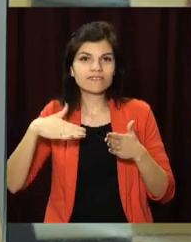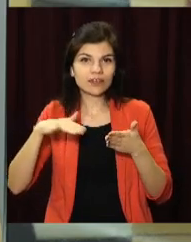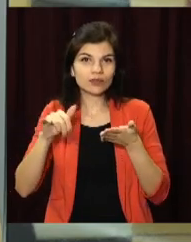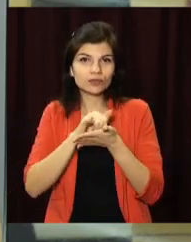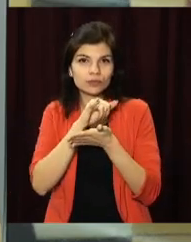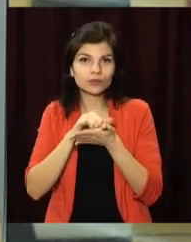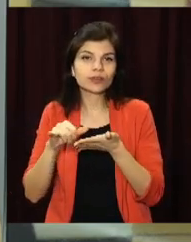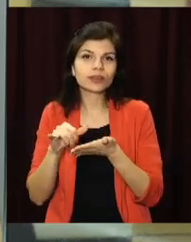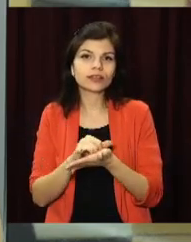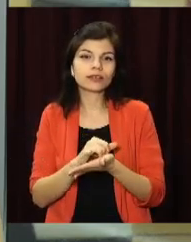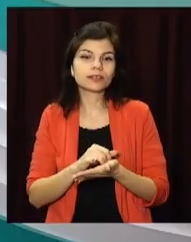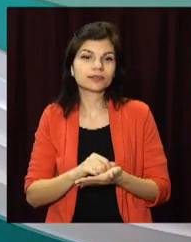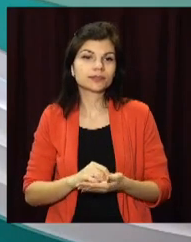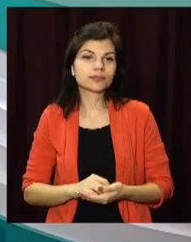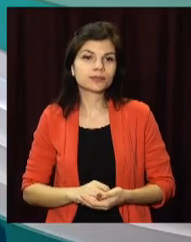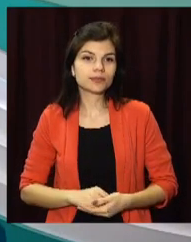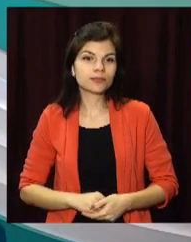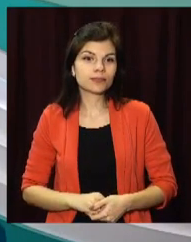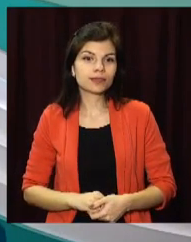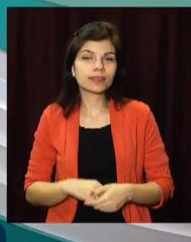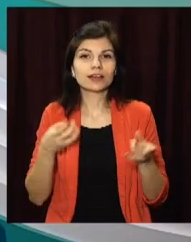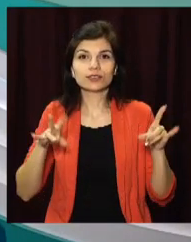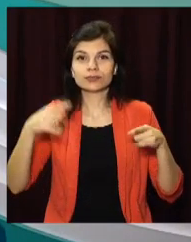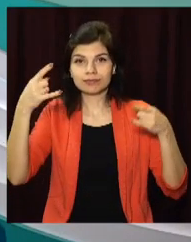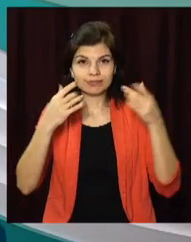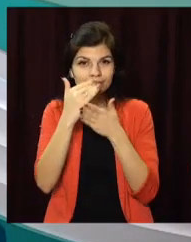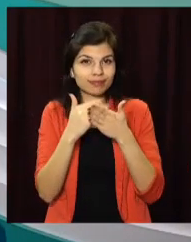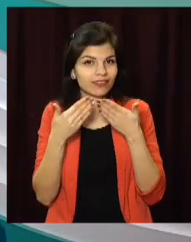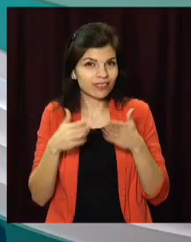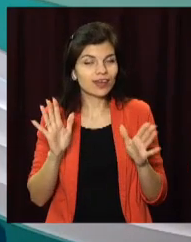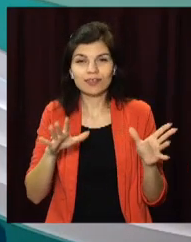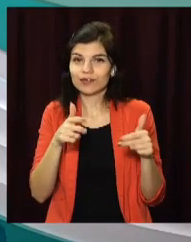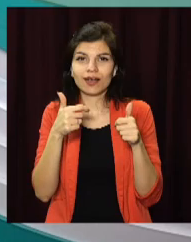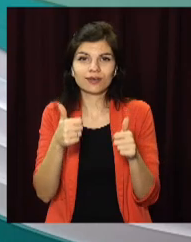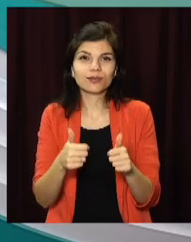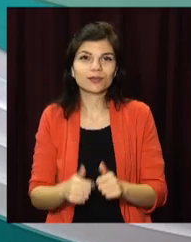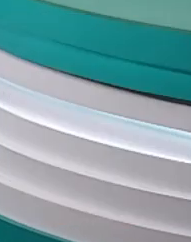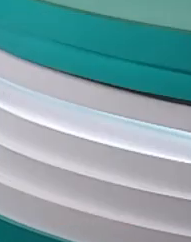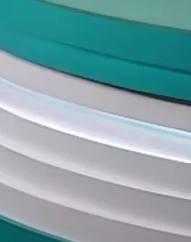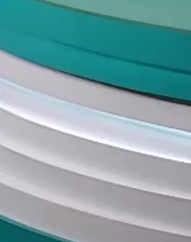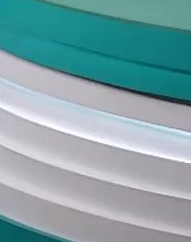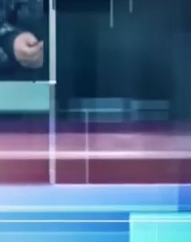мережах та на нашому YouTube-каналі. Залишайтеся з відкритим і на все добре!